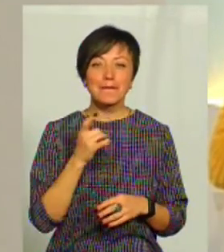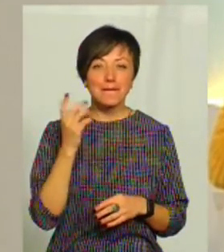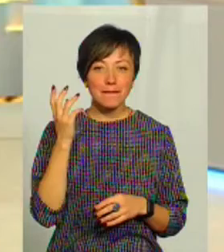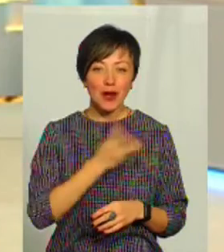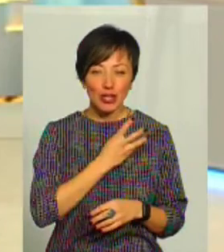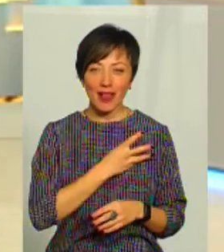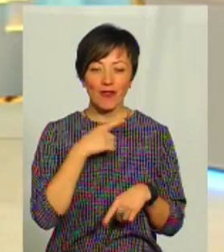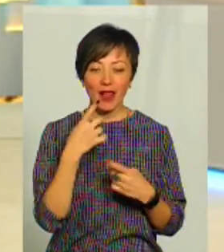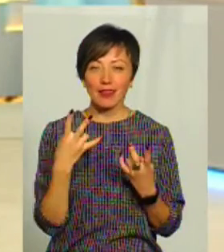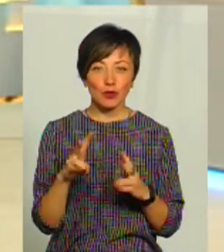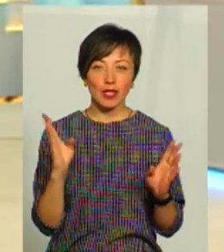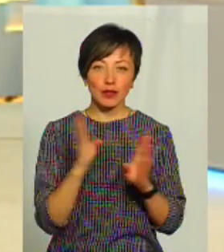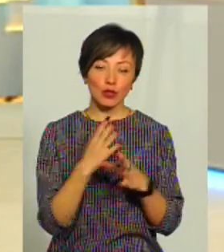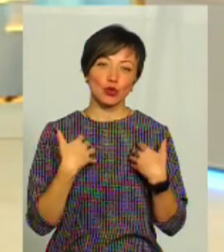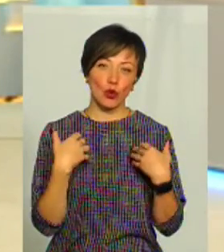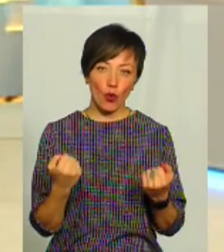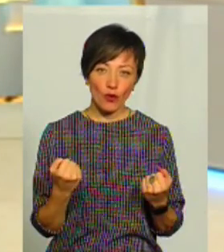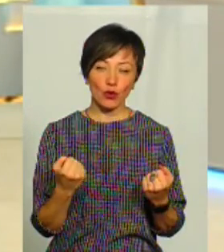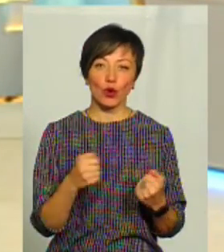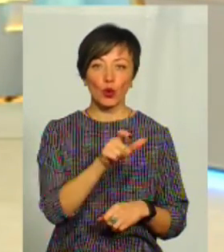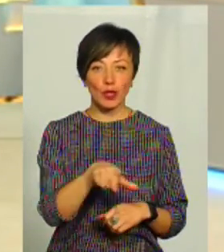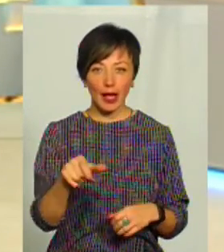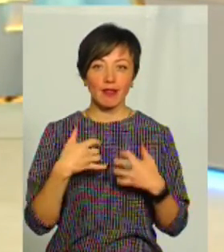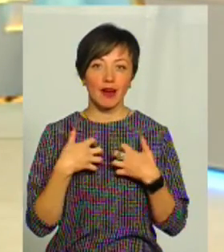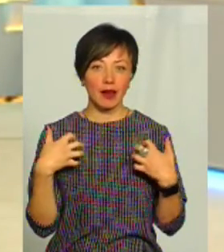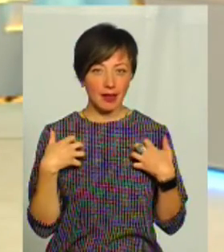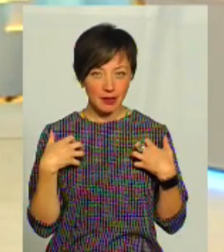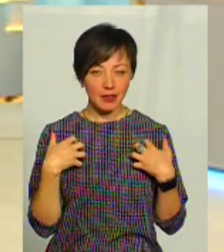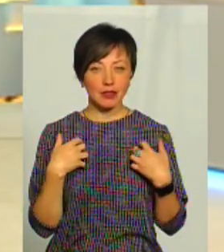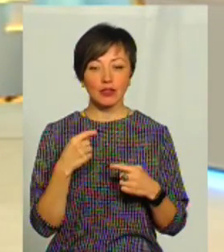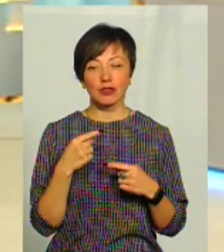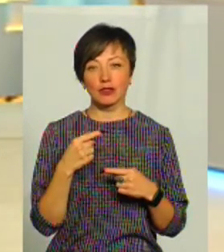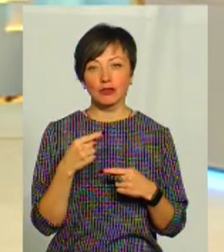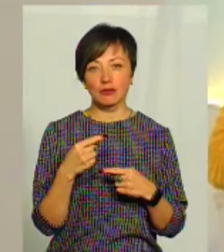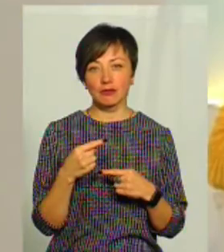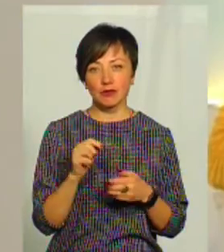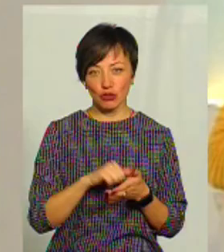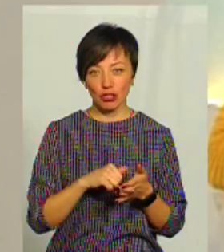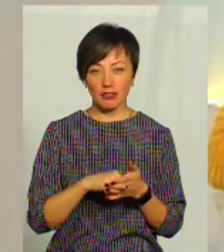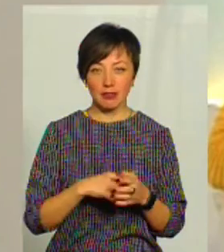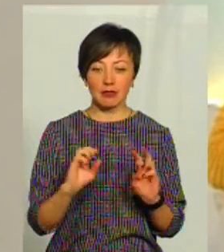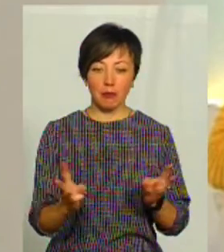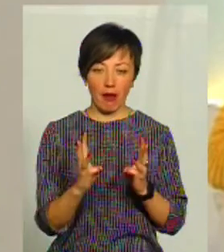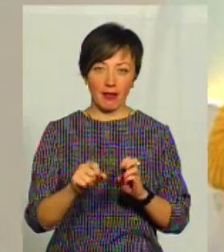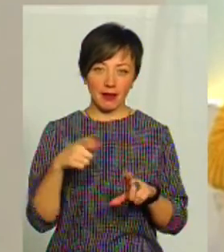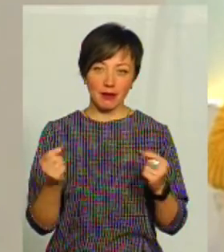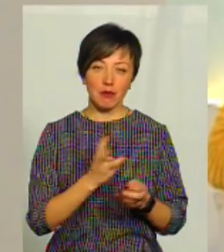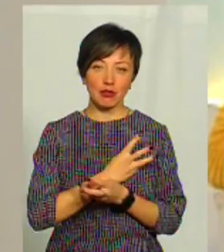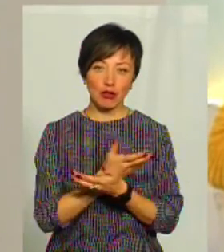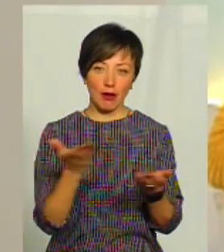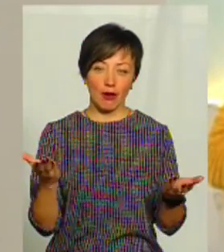не нашкодити екології, здоров'ю людей та тварин через спалення листя.